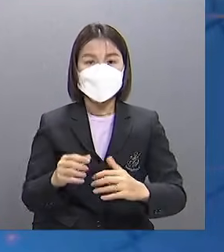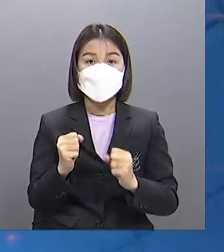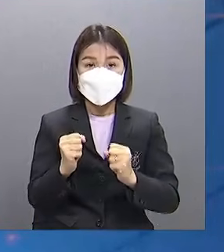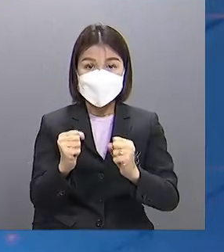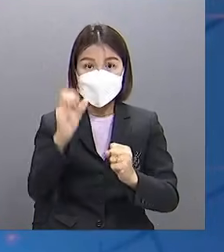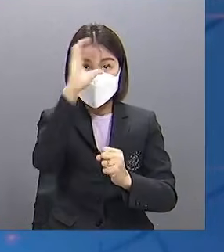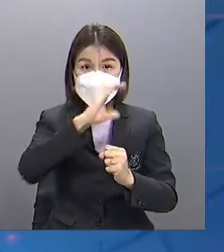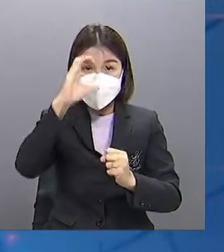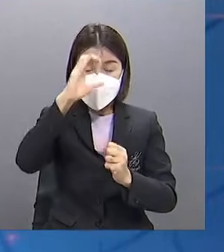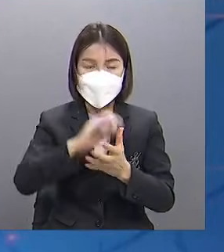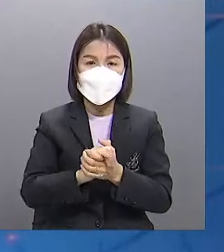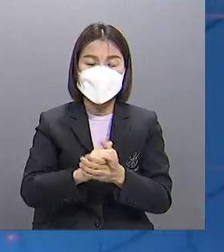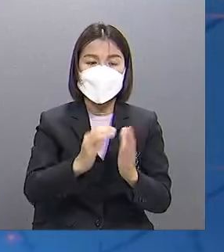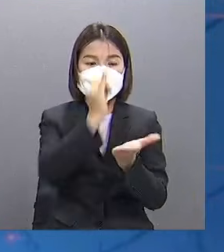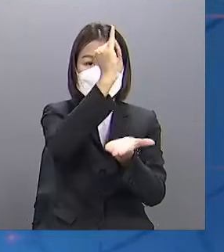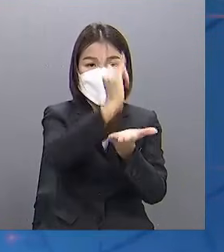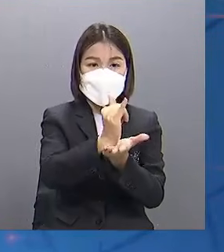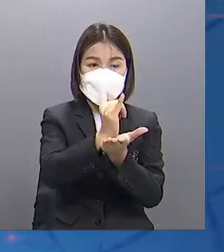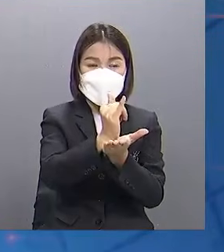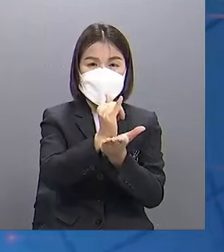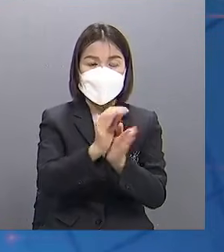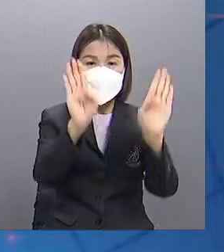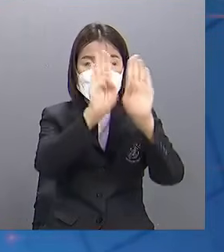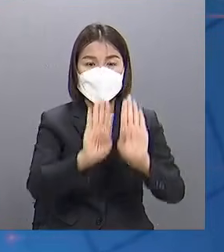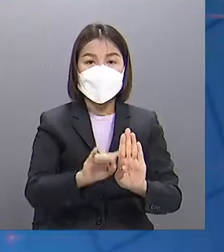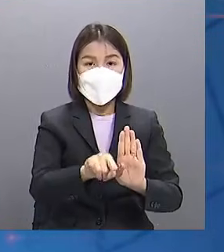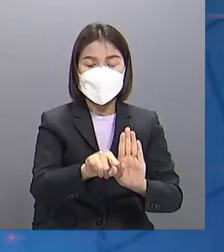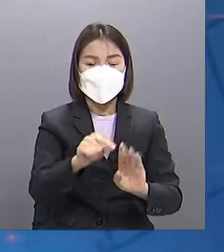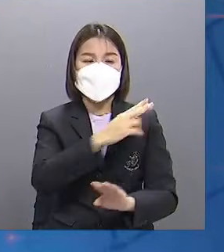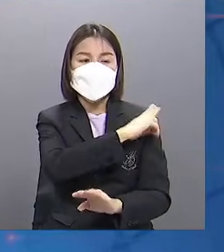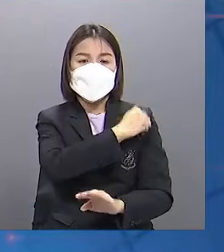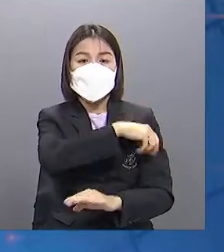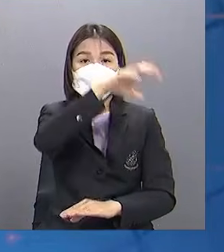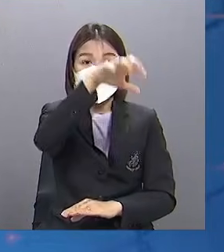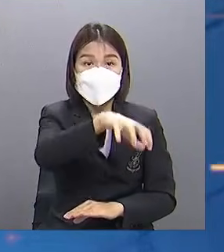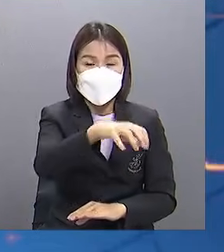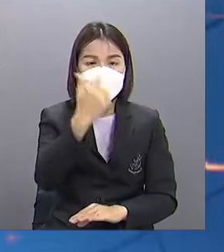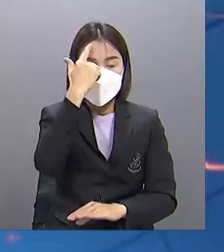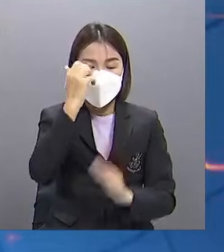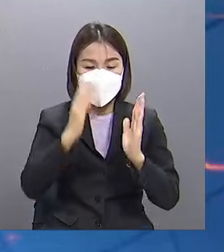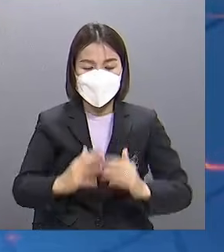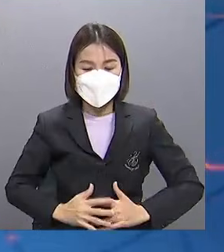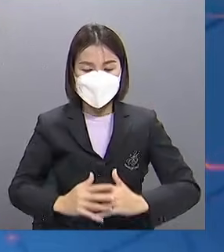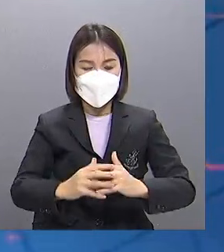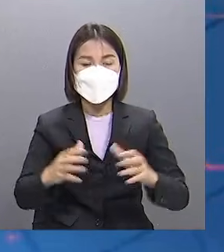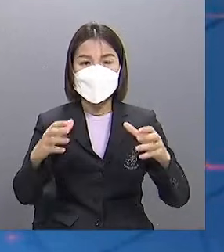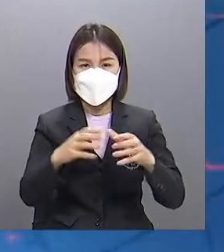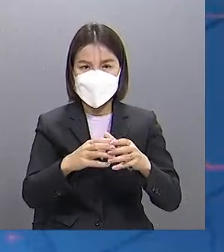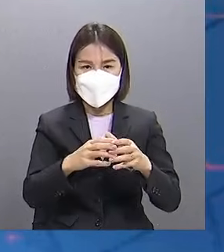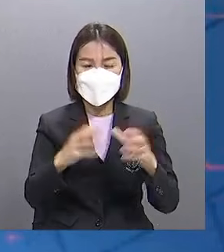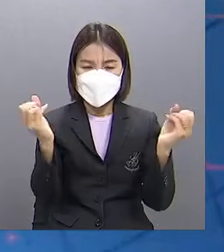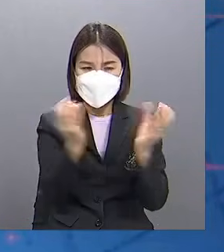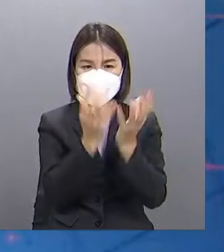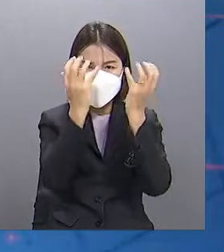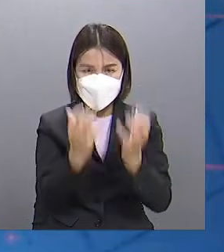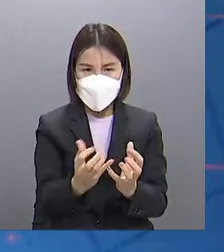เราไม่แน่ใจว่าเขาจะมีอาการรุนแรงขึ้นหรือเปล่านะครับเพราะว่าคนท้องก็เป็นกลุ่มที่เสี่ยงและอาการรุนแรงกว่ากลุ่มอื่นๆนะฮะโดยเ